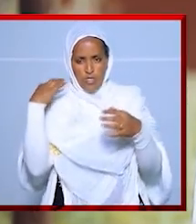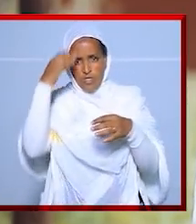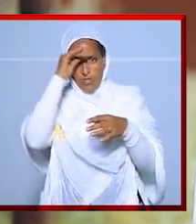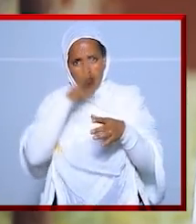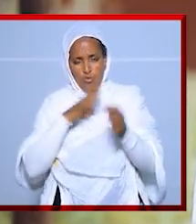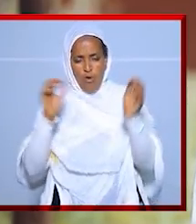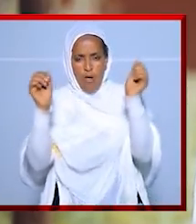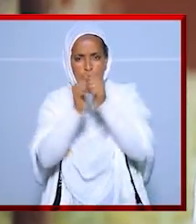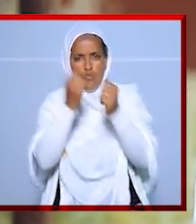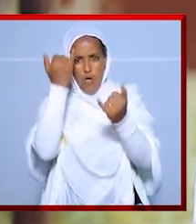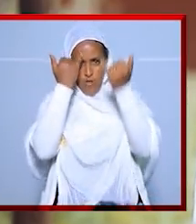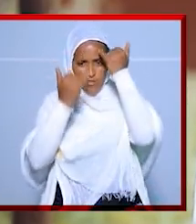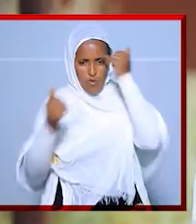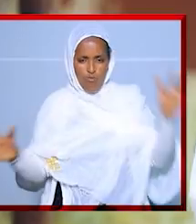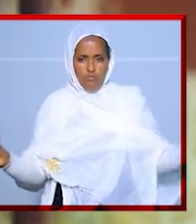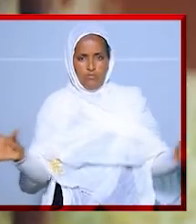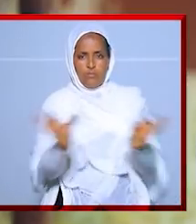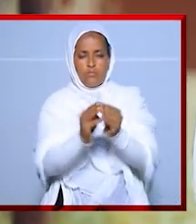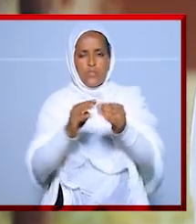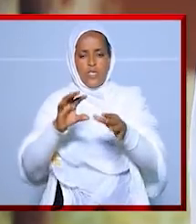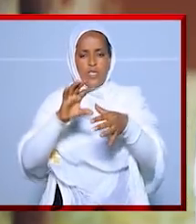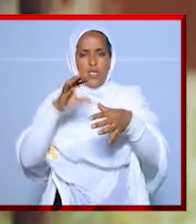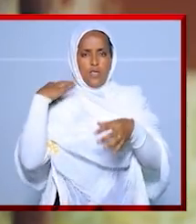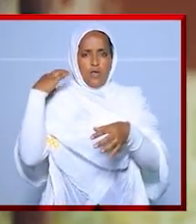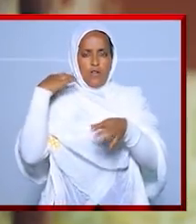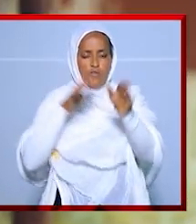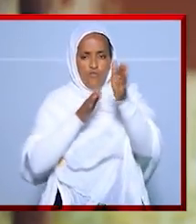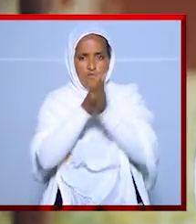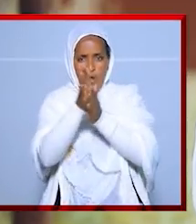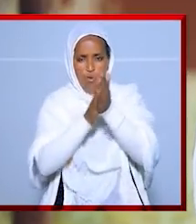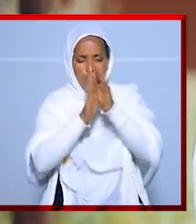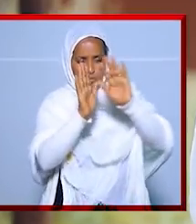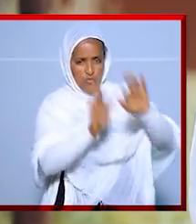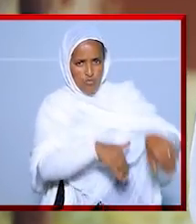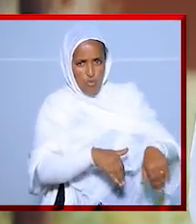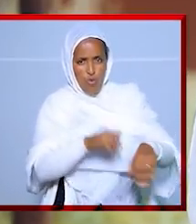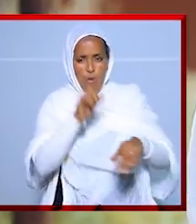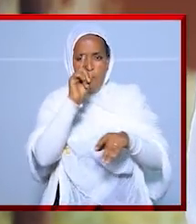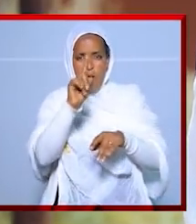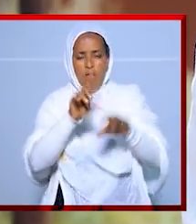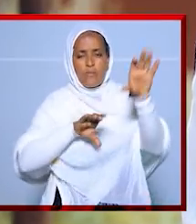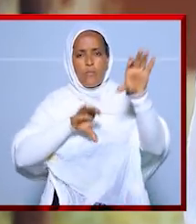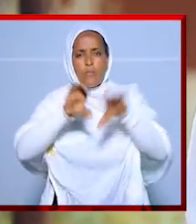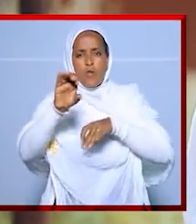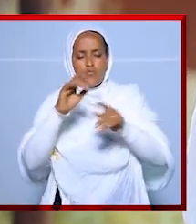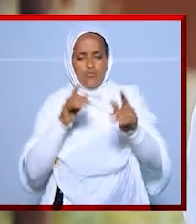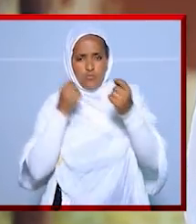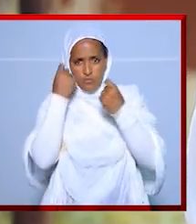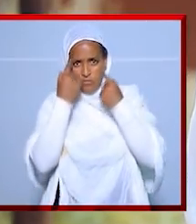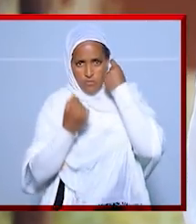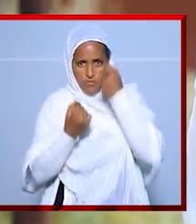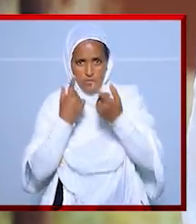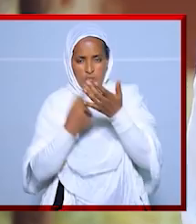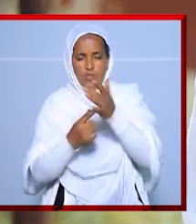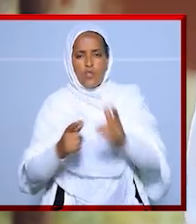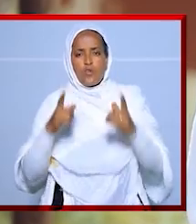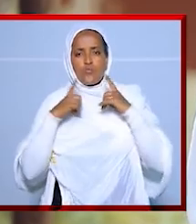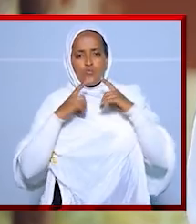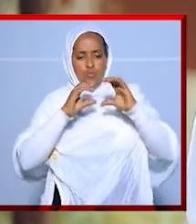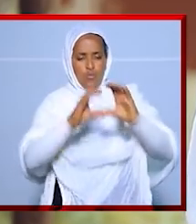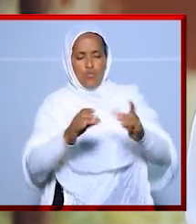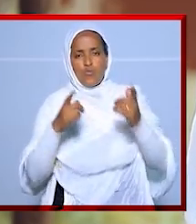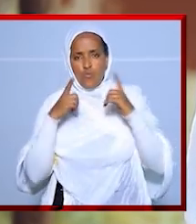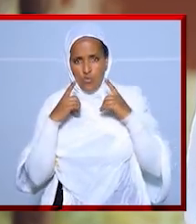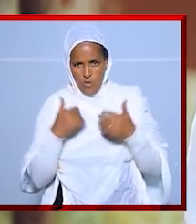ህብረተሰብ ግለሰብ ሳይቀር ሀሳቡን አሰባስቦ የግል ፍላጎቱን ትቶ በአንድ በሚያደርጉት ነው ተግባብቶ